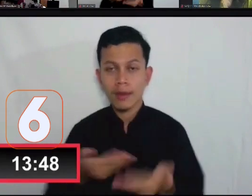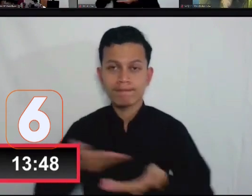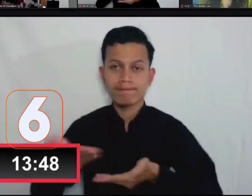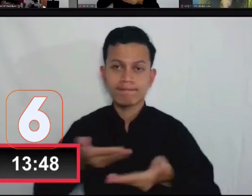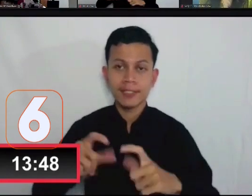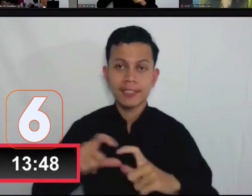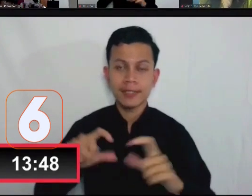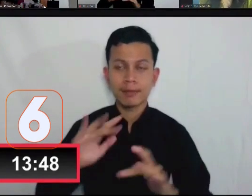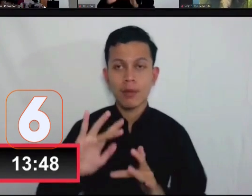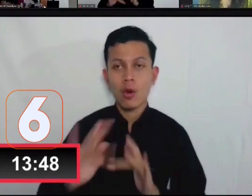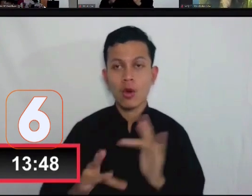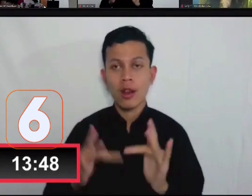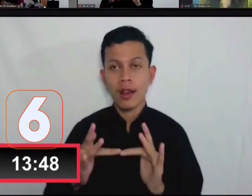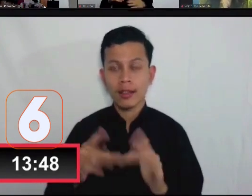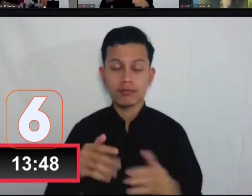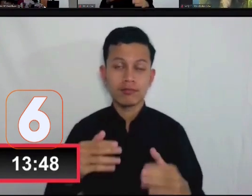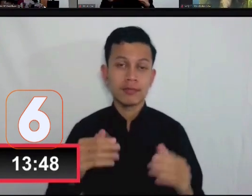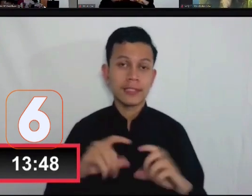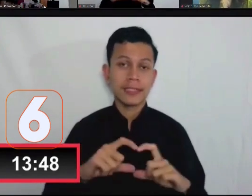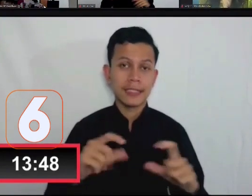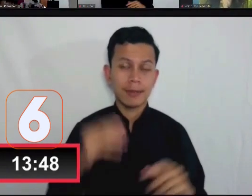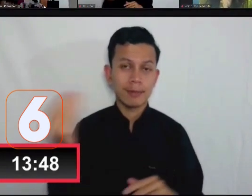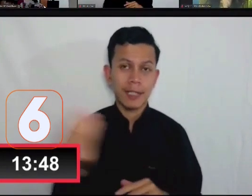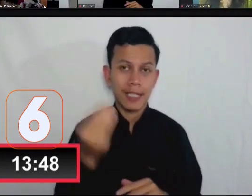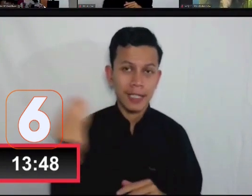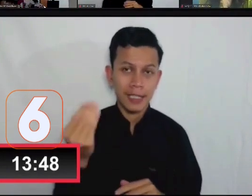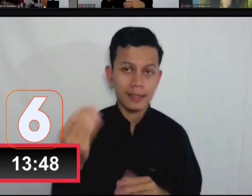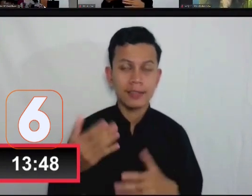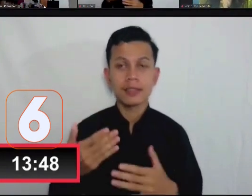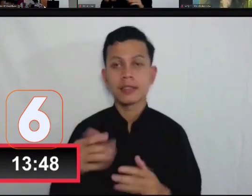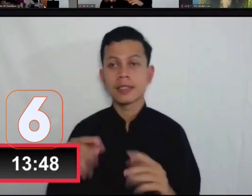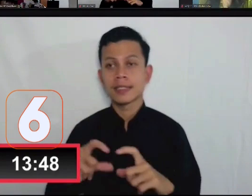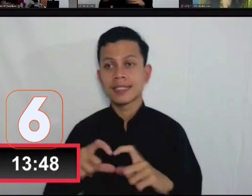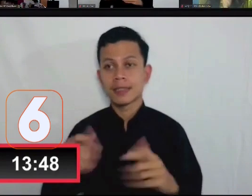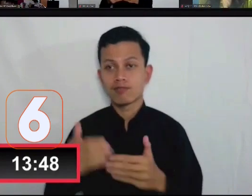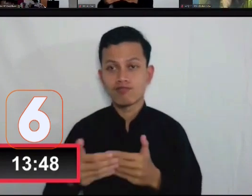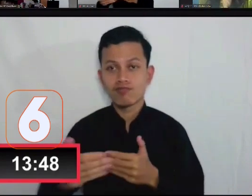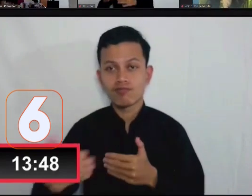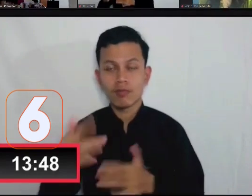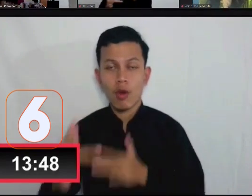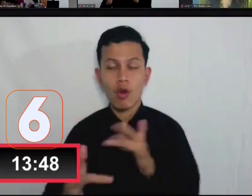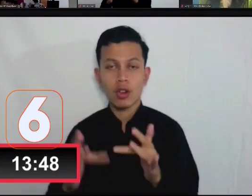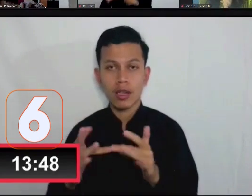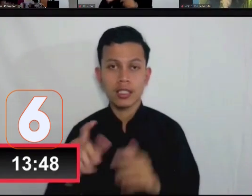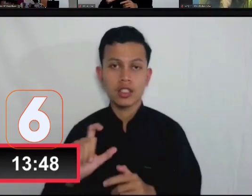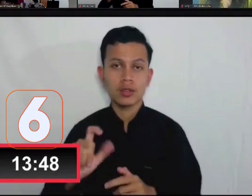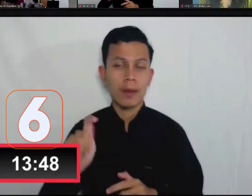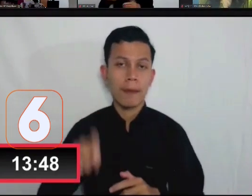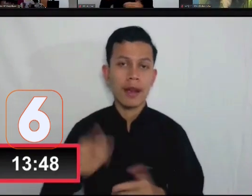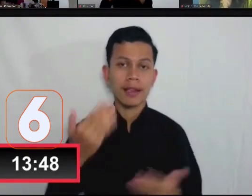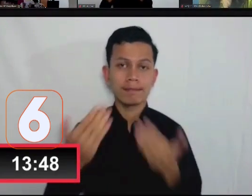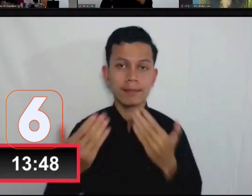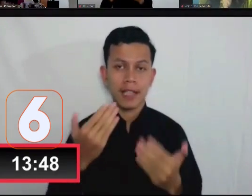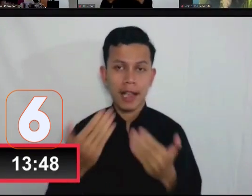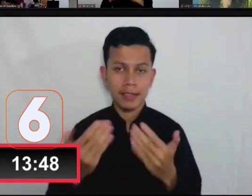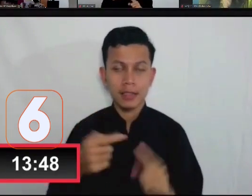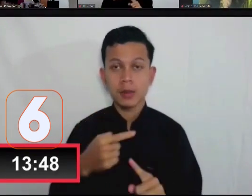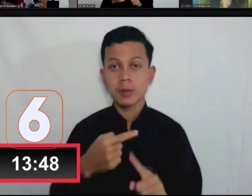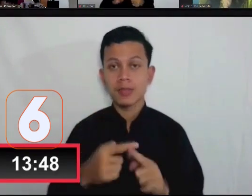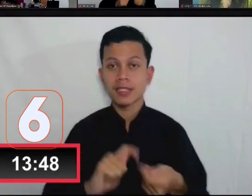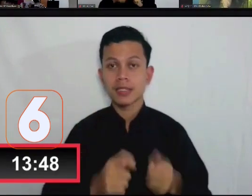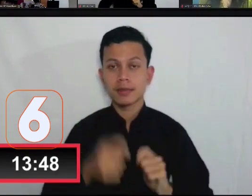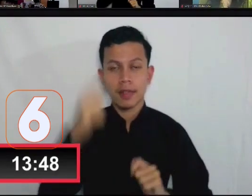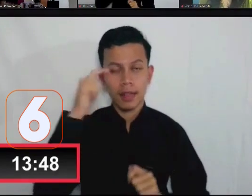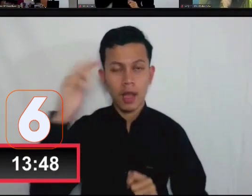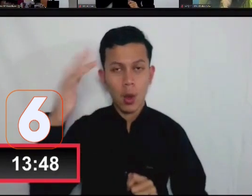plan SIM keliling atau grab Layanan SIM pelayanan perpanjangan SIM secara online dengan menggunakan aplikasi signal pelayan ujian teori Melalui penggunaan